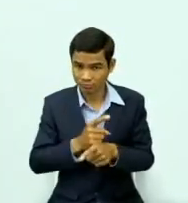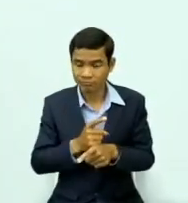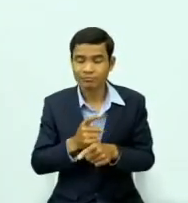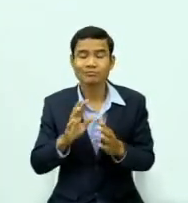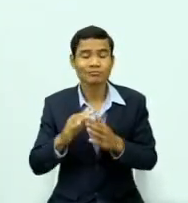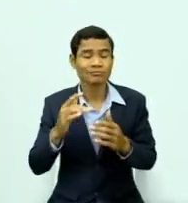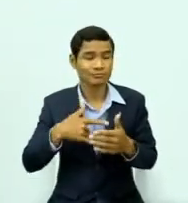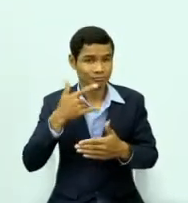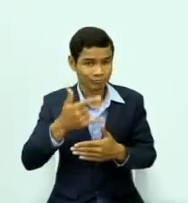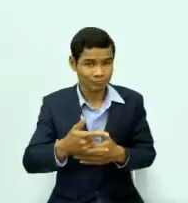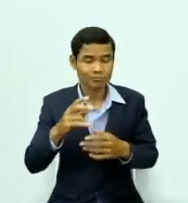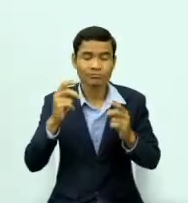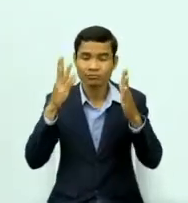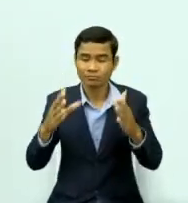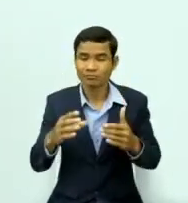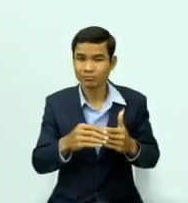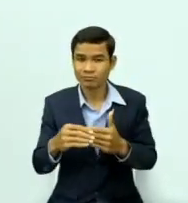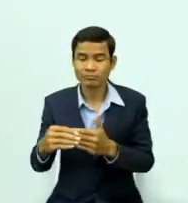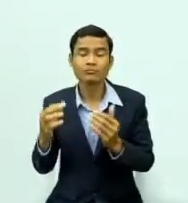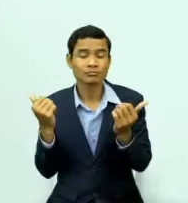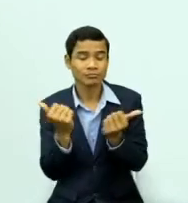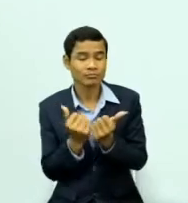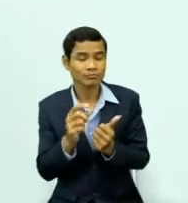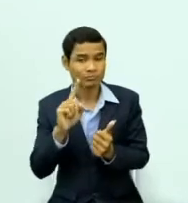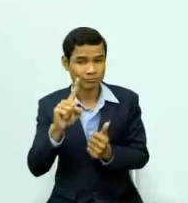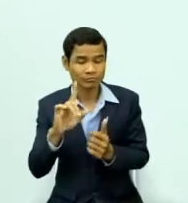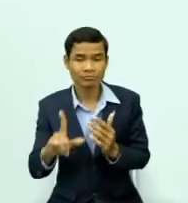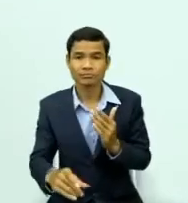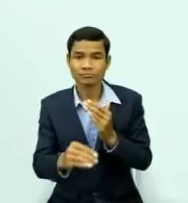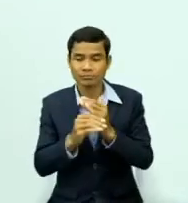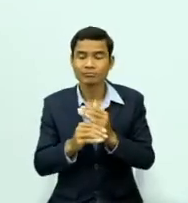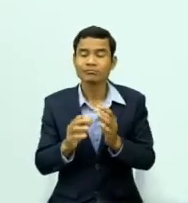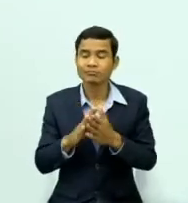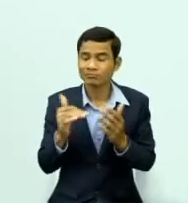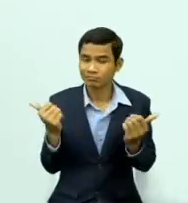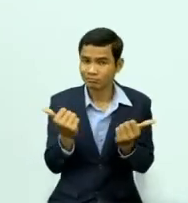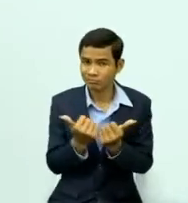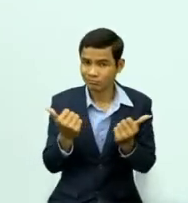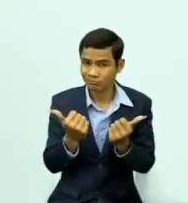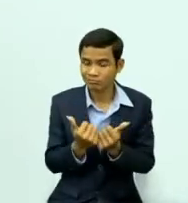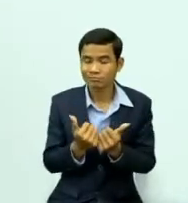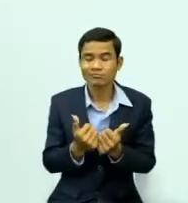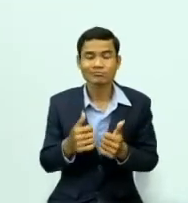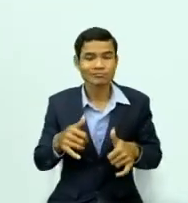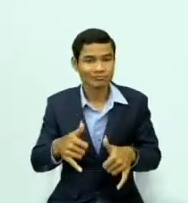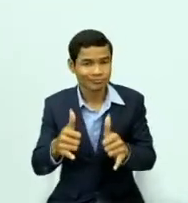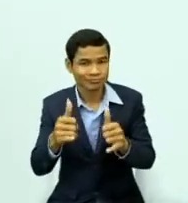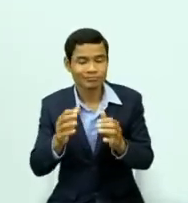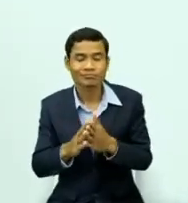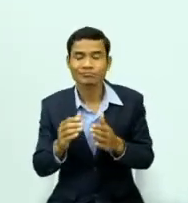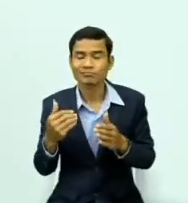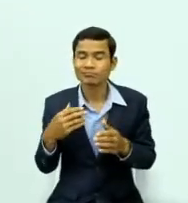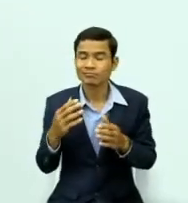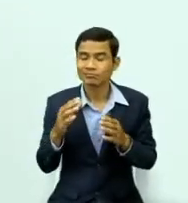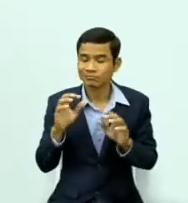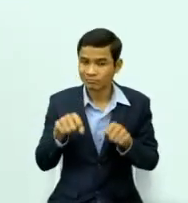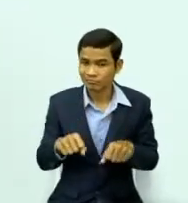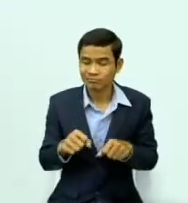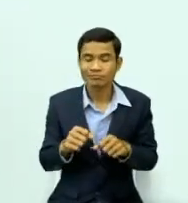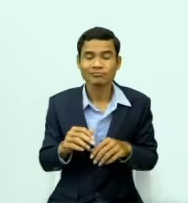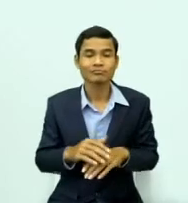chị bán top tiết. Nè con nôm con lên là bánh một tiết. Chà cứ chân lên là bánh. Chà nhảy số đại dịch đã chung là bánh